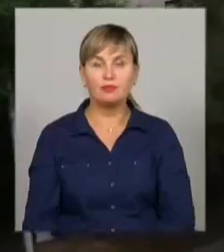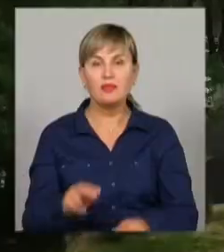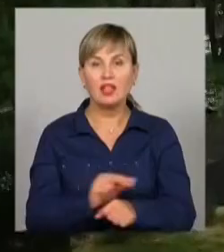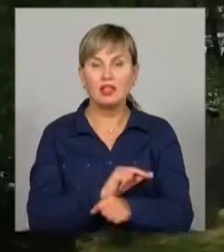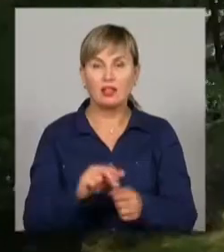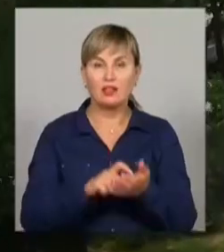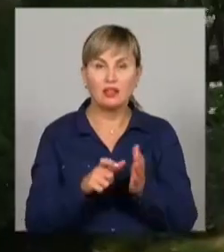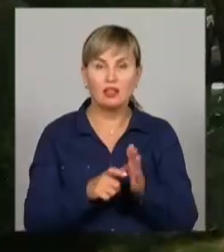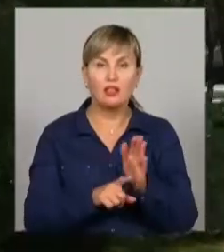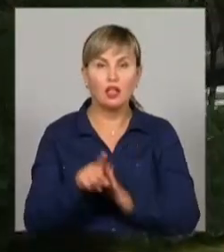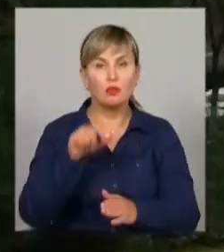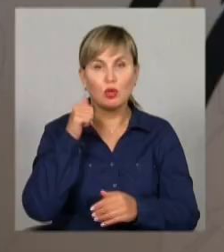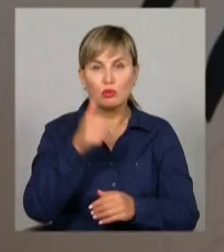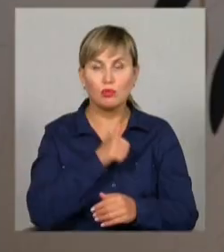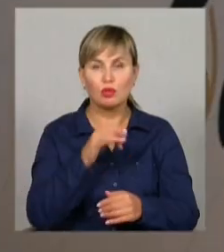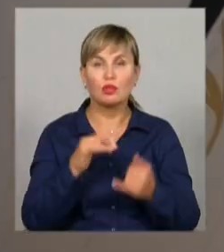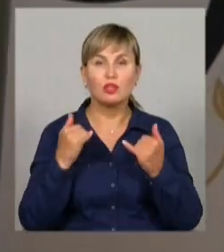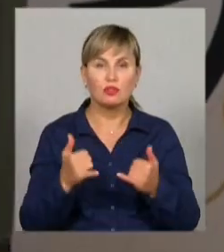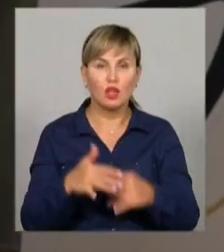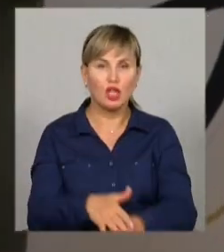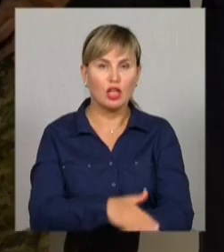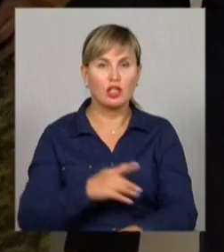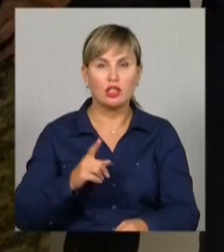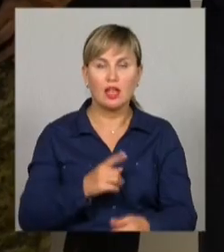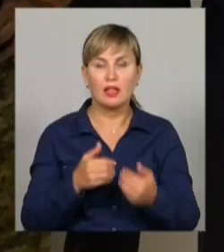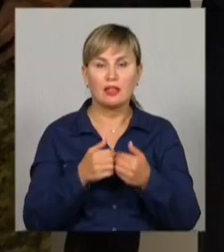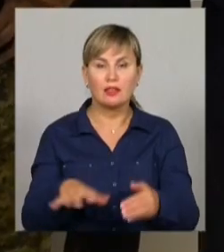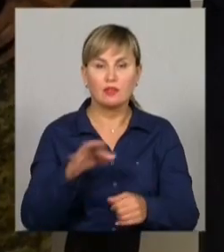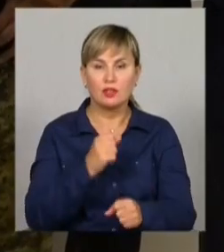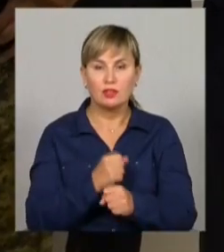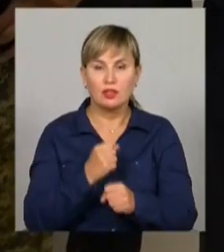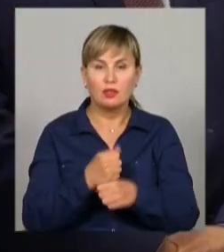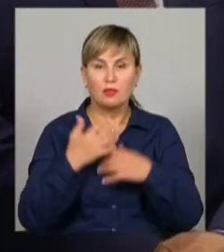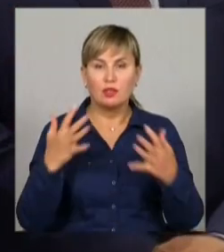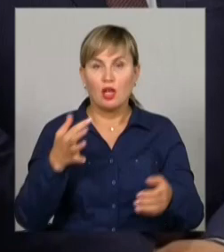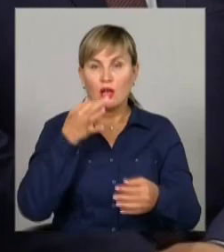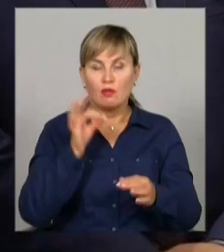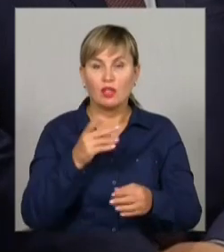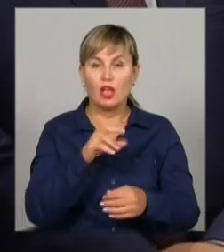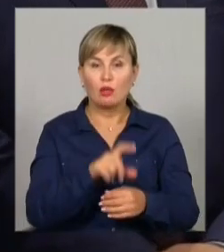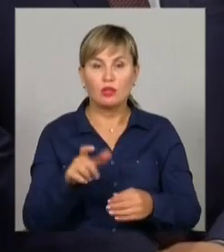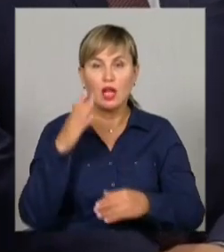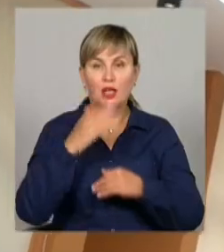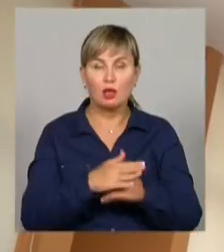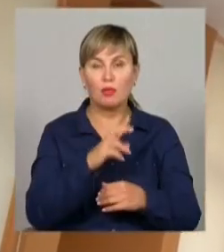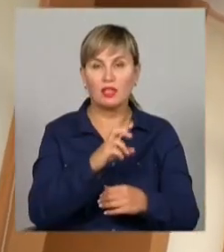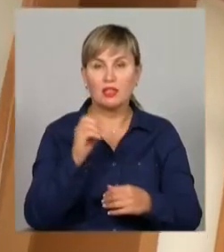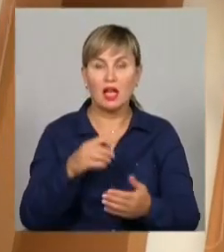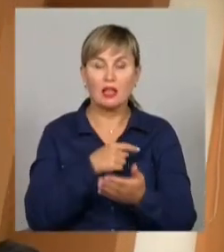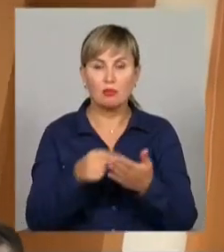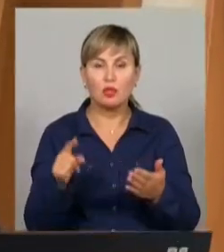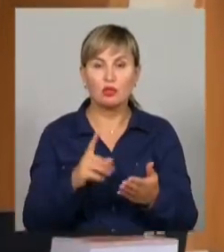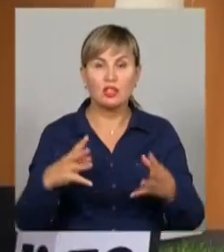Реконструкцию здания здесь начали в прошлом году, и вот сегодня долгожданное открытие. Все сделано с максимальным комфортом для людей. Аким Бакыджан Сагентаев отметил,